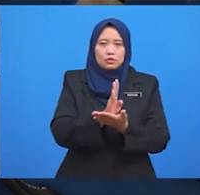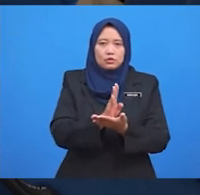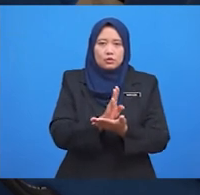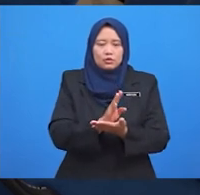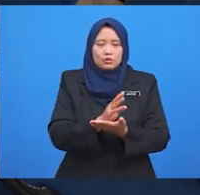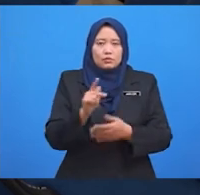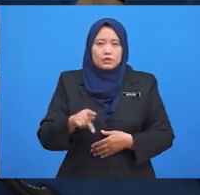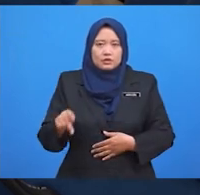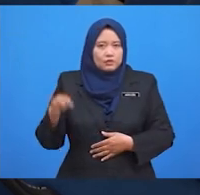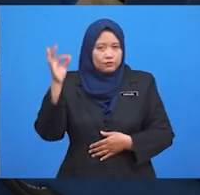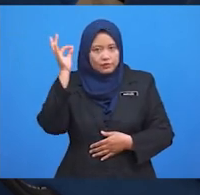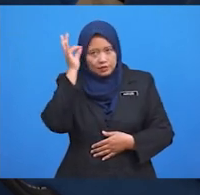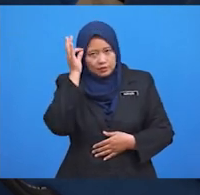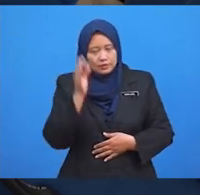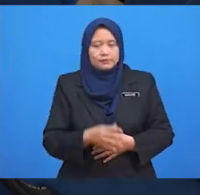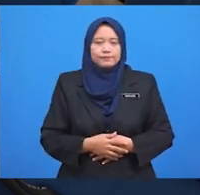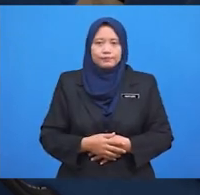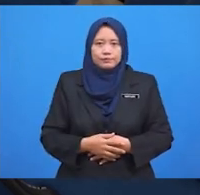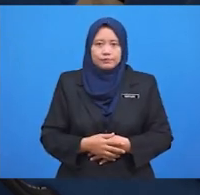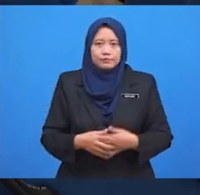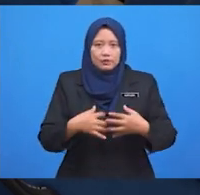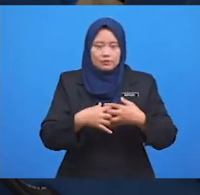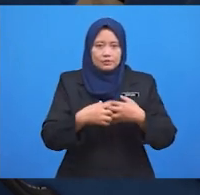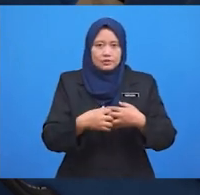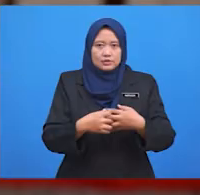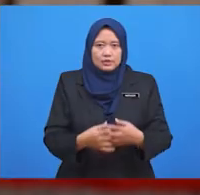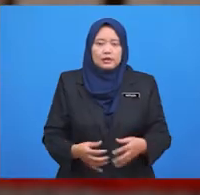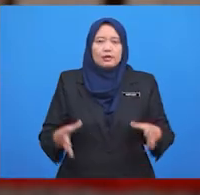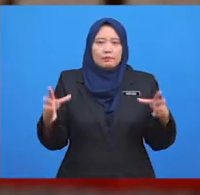rawatan badan elektroterapi menggunakan mesin